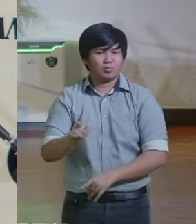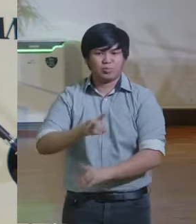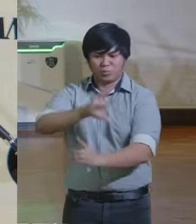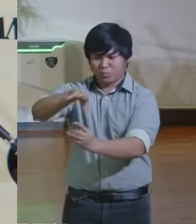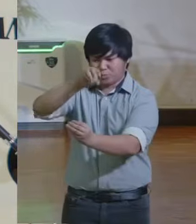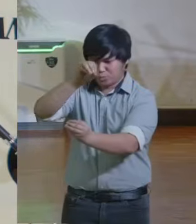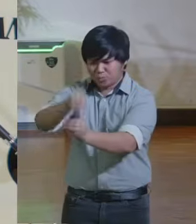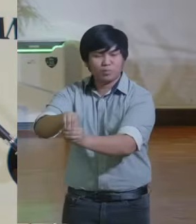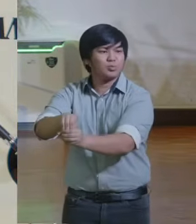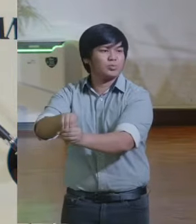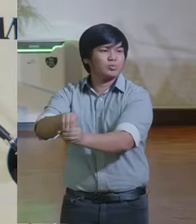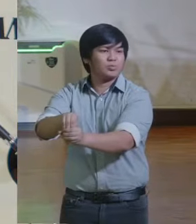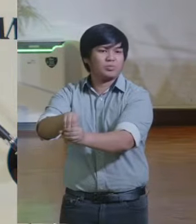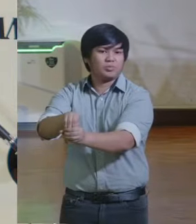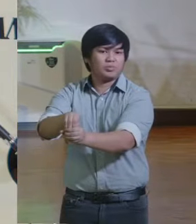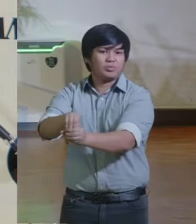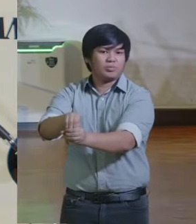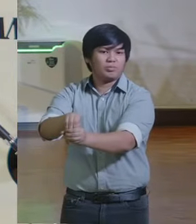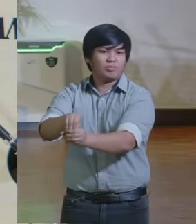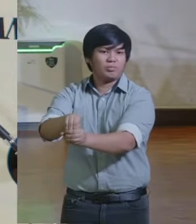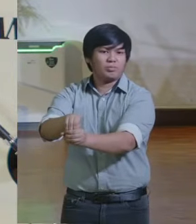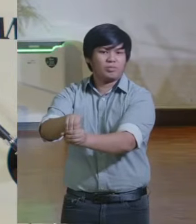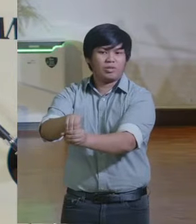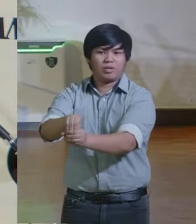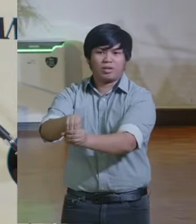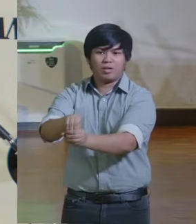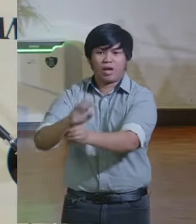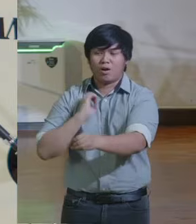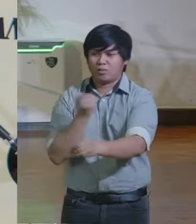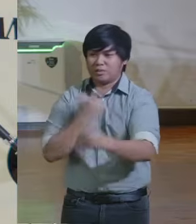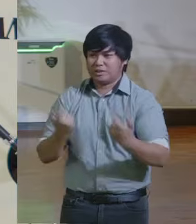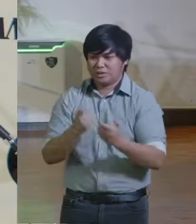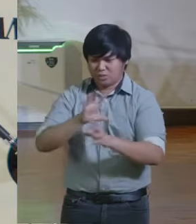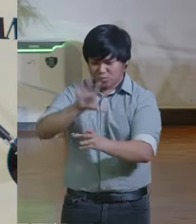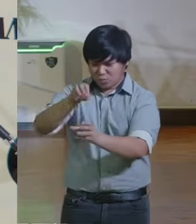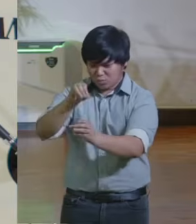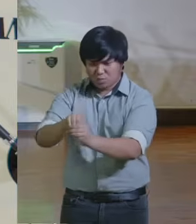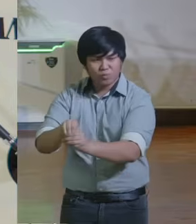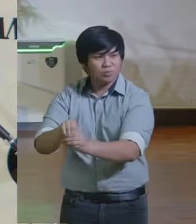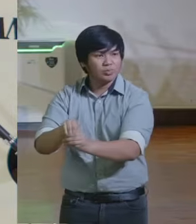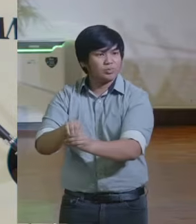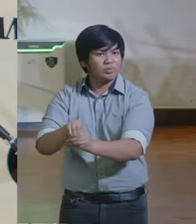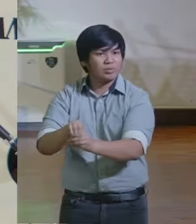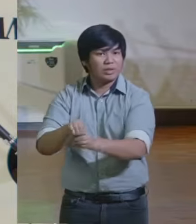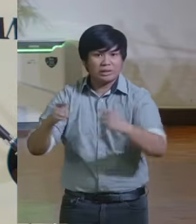Yun po ang kanyang ginawa. It is for our sins. Seryoso po ang